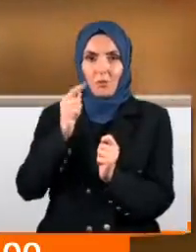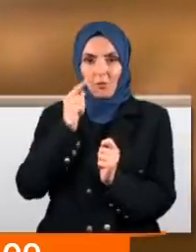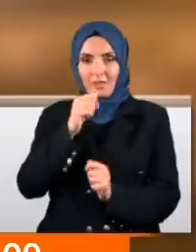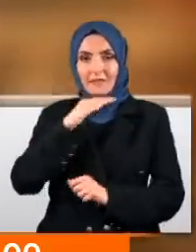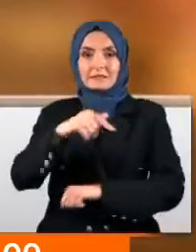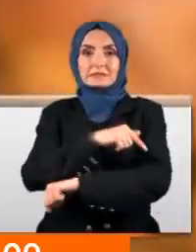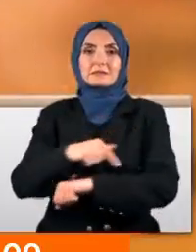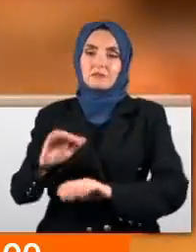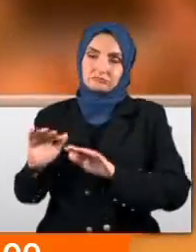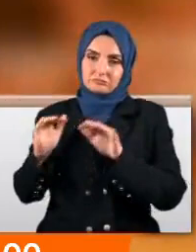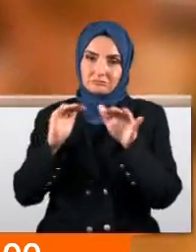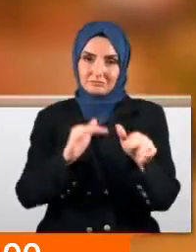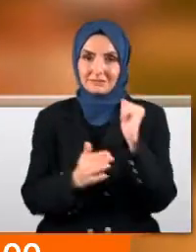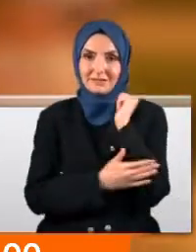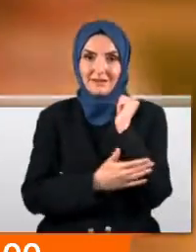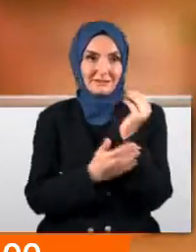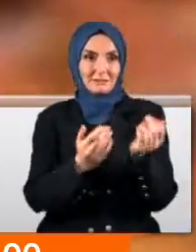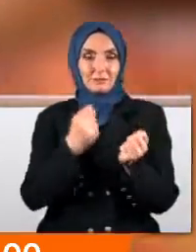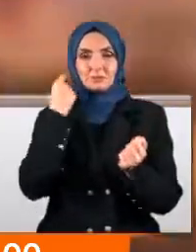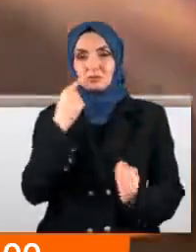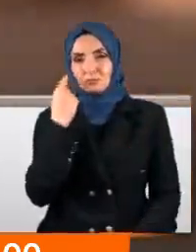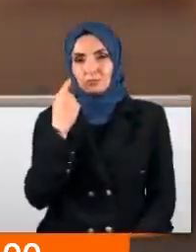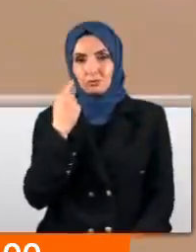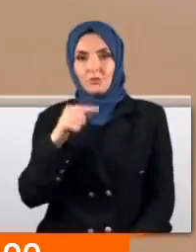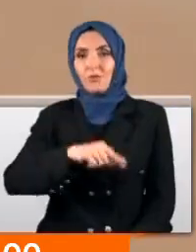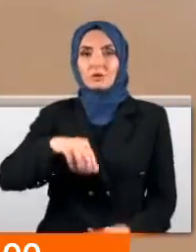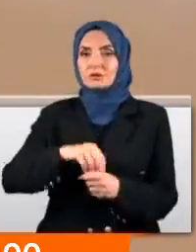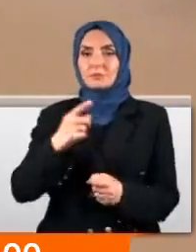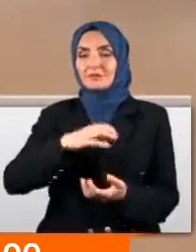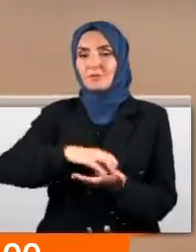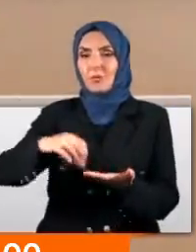gelmesi umuduyla. Onlardan bir kısmı Türkiye'ye doğru yola çıktı.